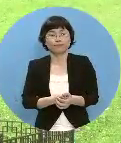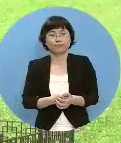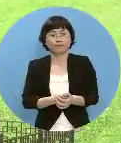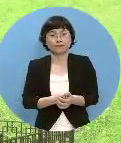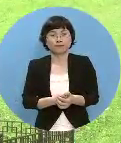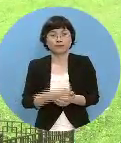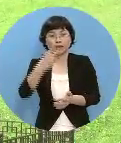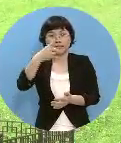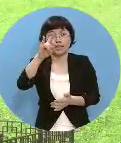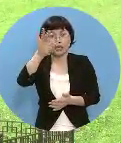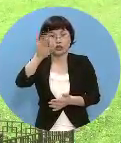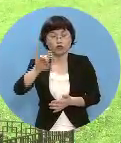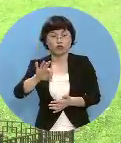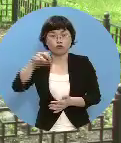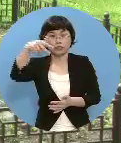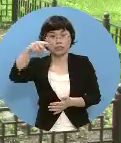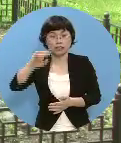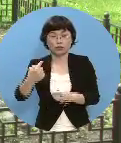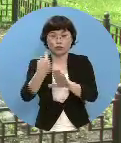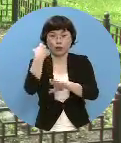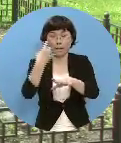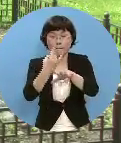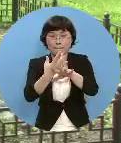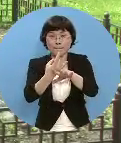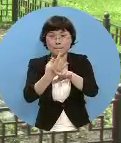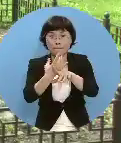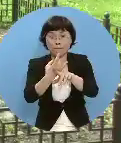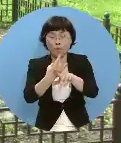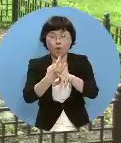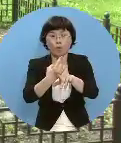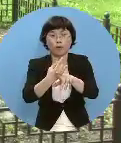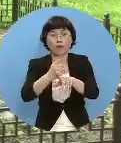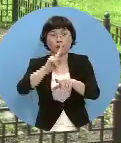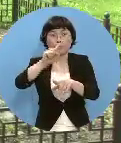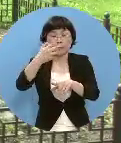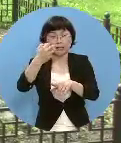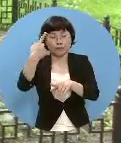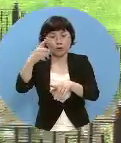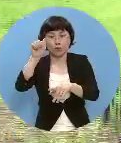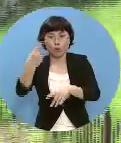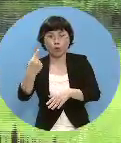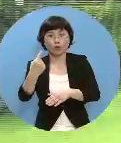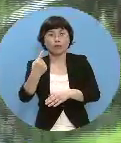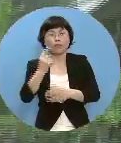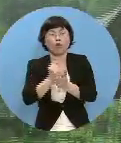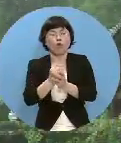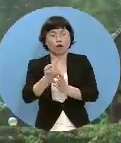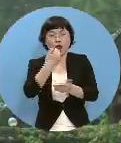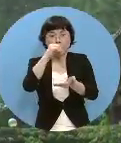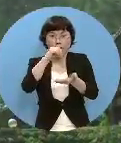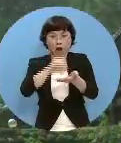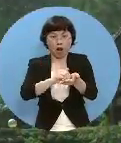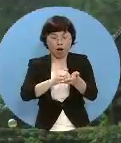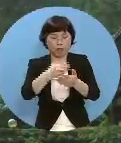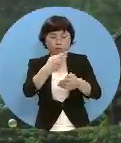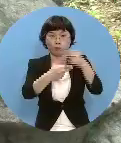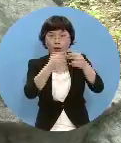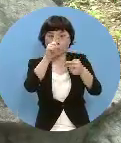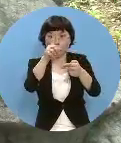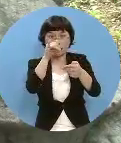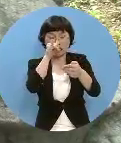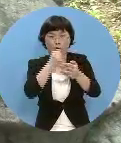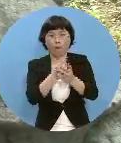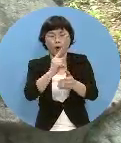대웅전 뒤로는 보물 158호로 지정된 보림사 보조선사 창성탑비가 있습니다.